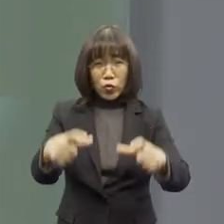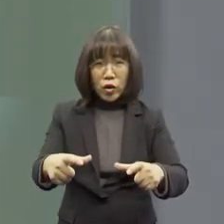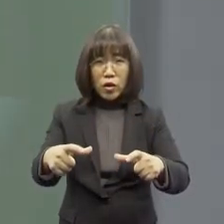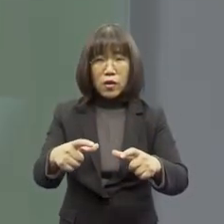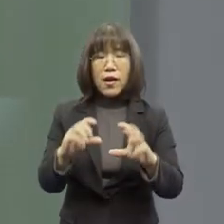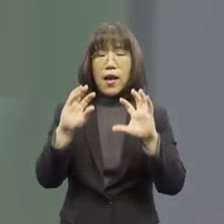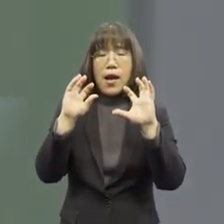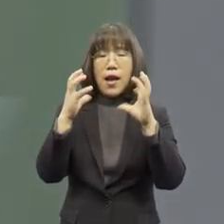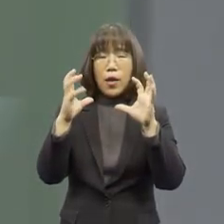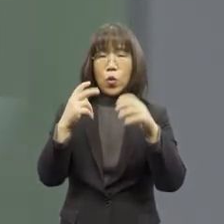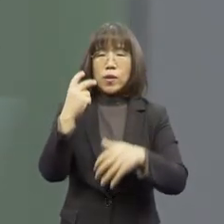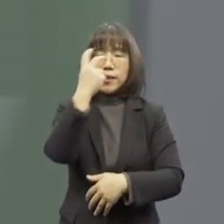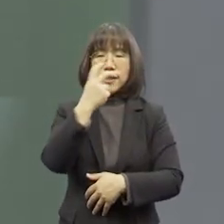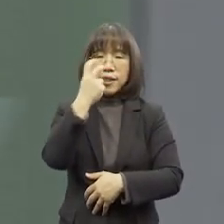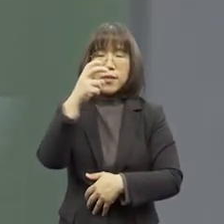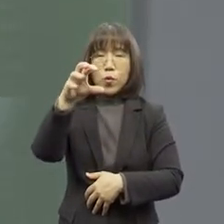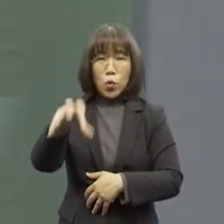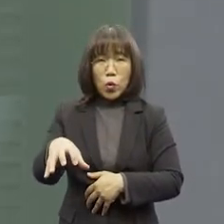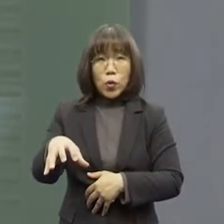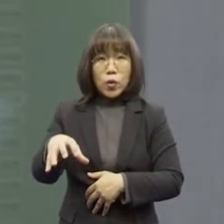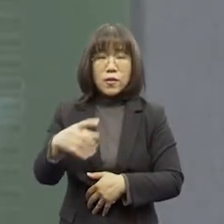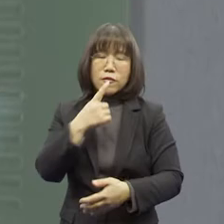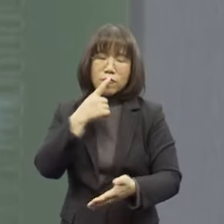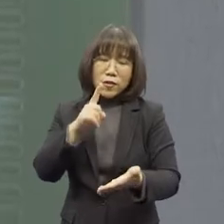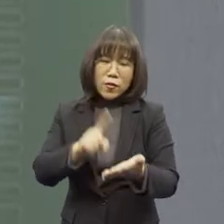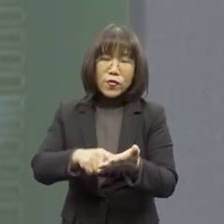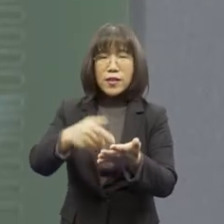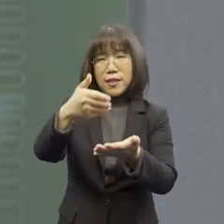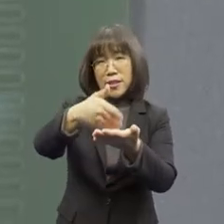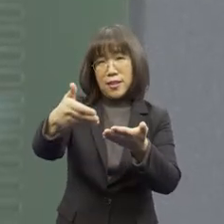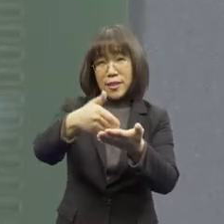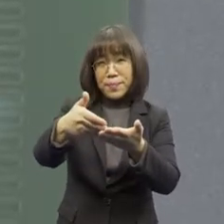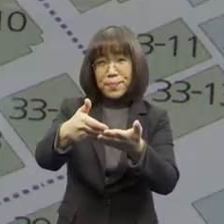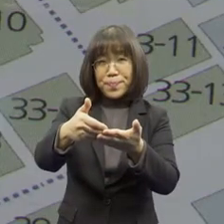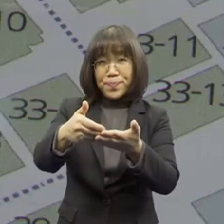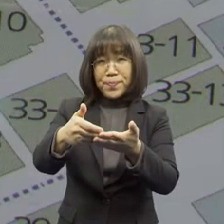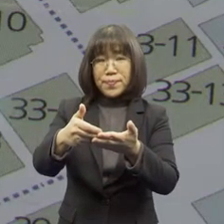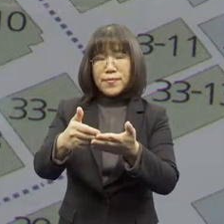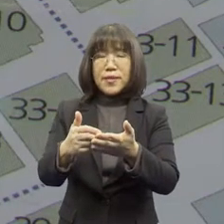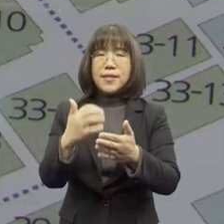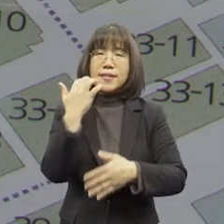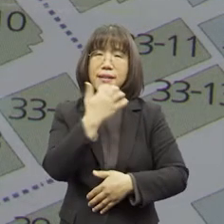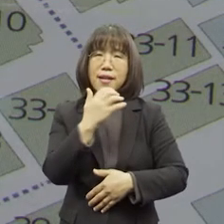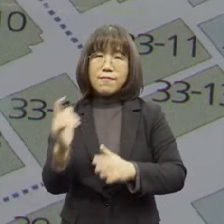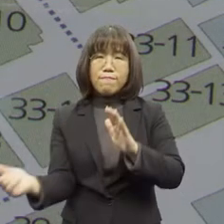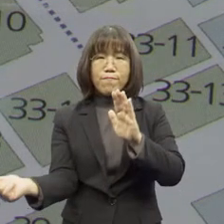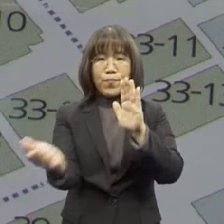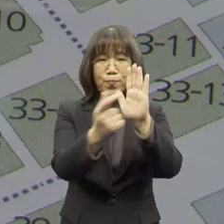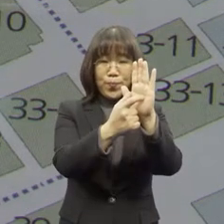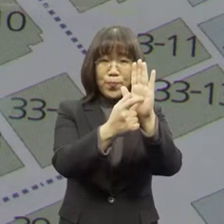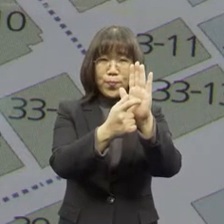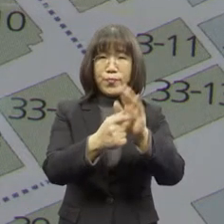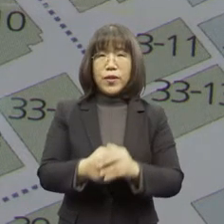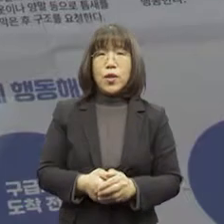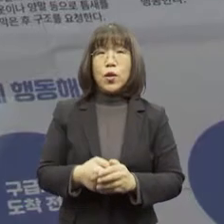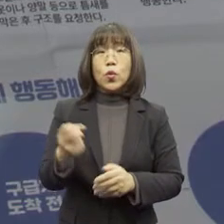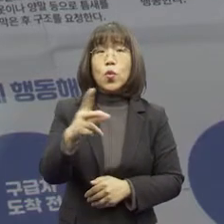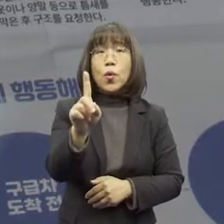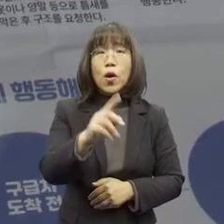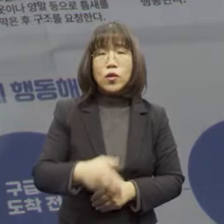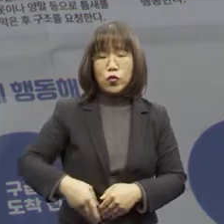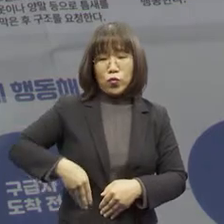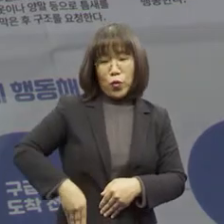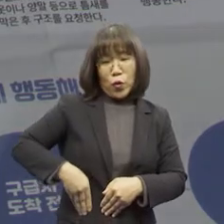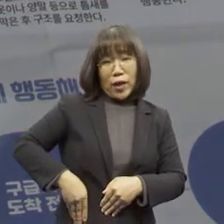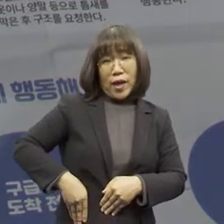보호구역, 아동안전지킴이 등의 위치를 알아보기 쉬운 기호와 다양한 색을 사용해 표기했습니다. 또